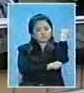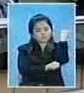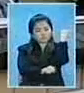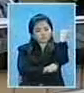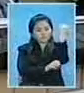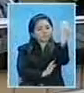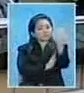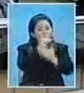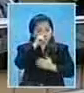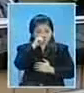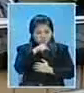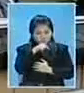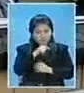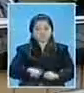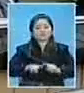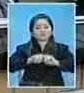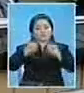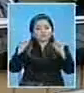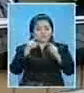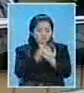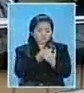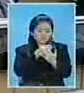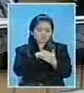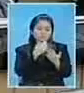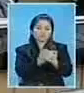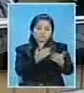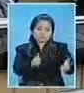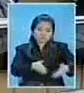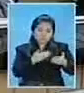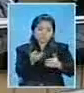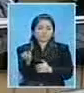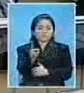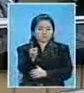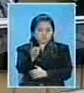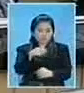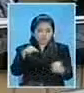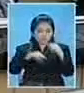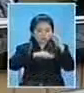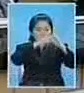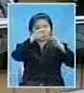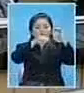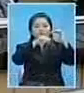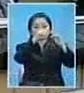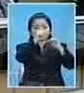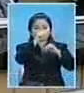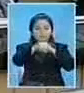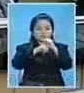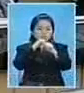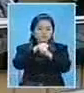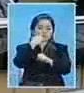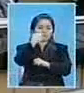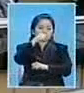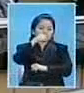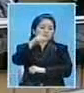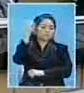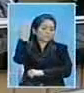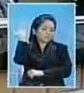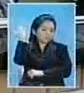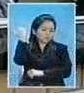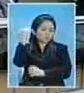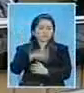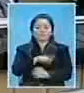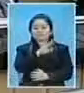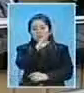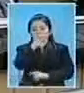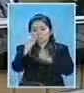ในประเทศของเรากลับไม่ได้รับผลตอบแทนหรือส่วนแบ่งของผลตอบแทนการขยายตัวทางเศรษฐกิจในช่วง10กว่าปีที่ผ่านมาเลยถ้าวั